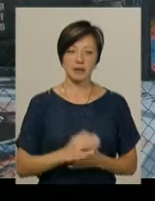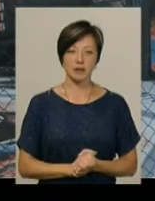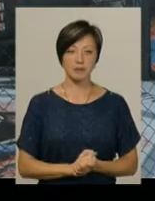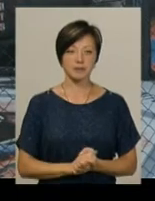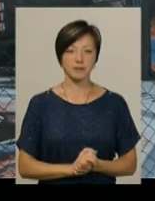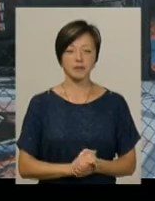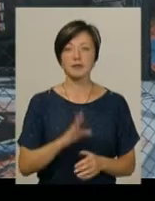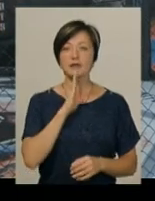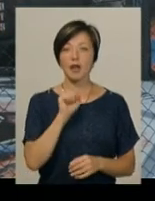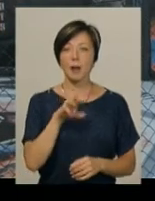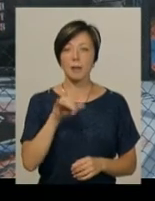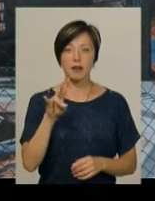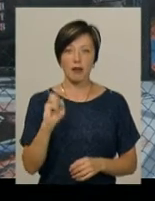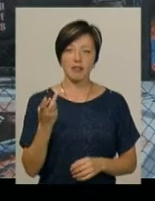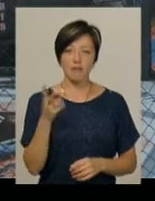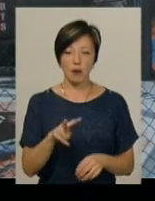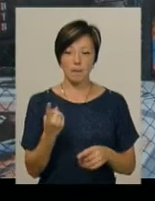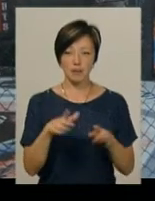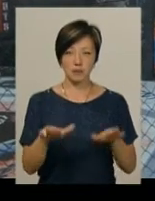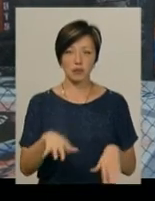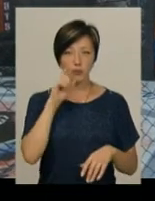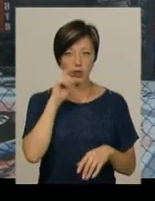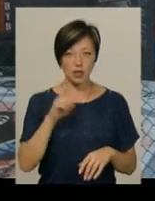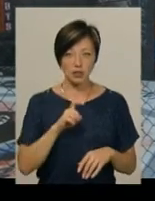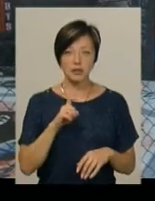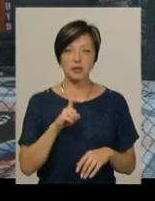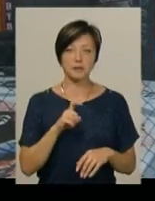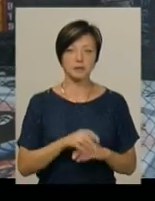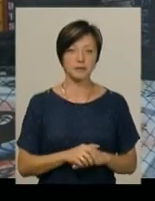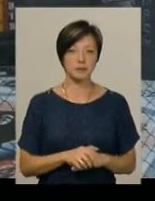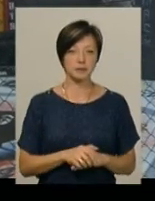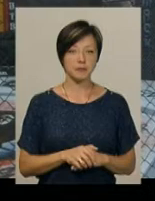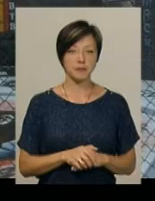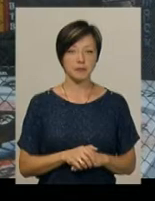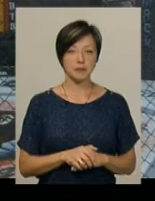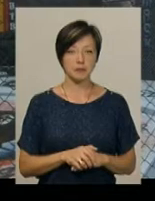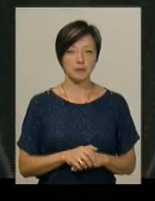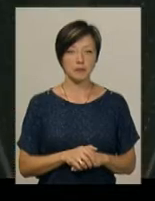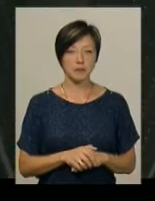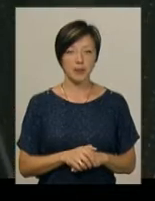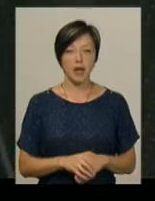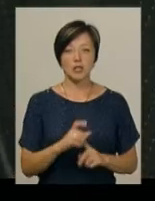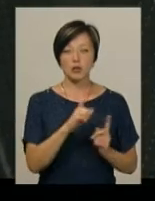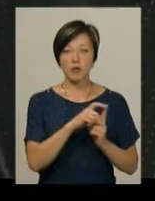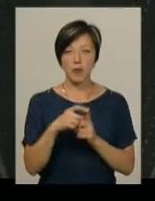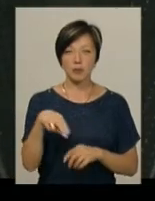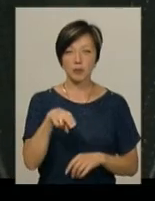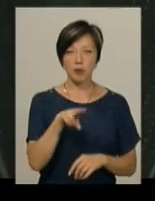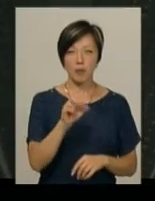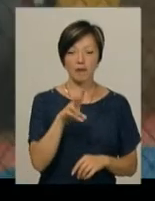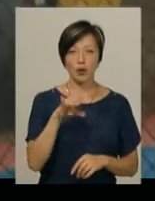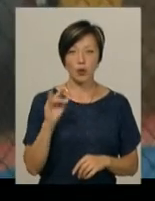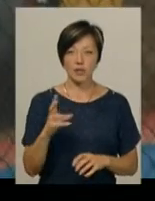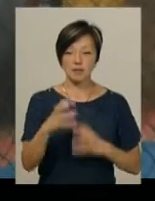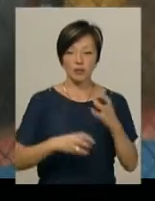перших місця на Україні у розділі гі і у ноу-гі. Це в кімоно і без кімоно. За словами Дмитра Павлюка, до